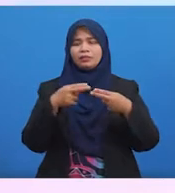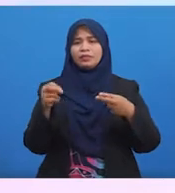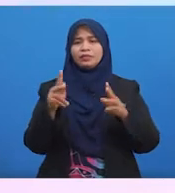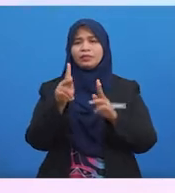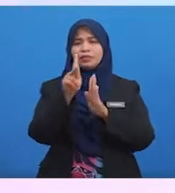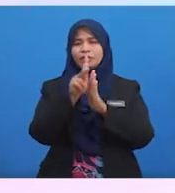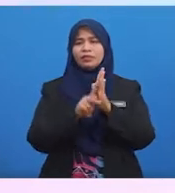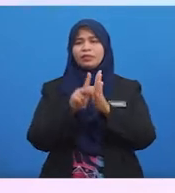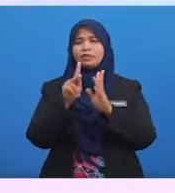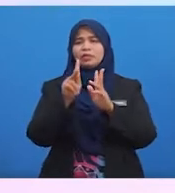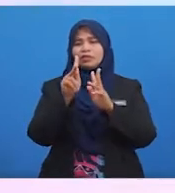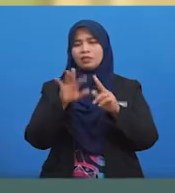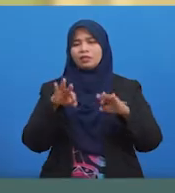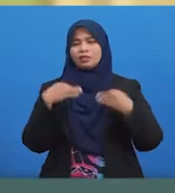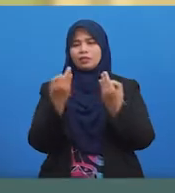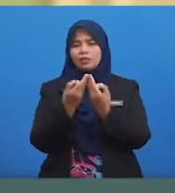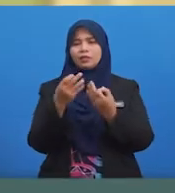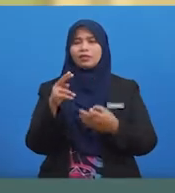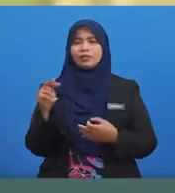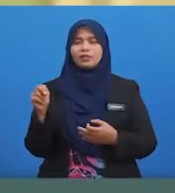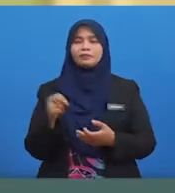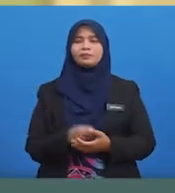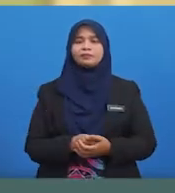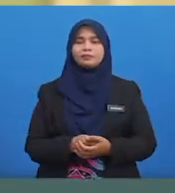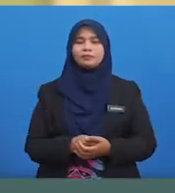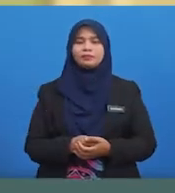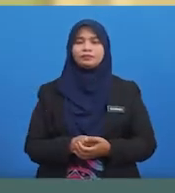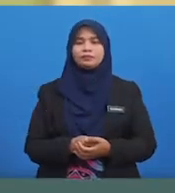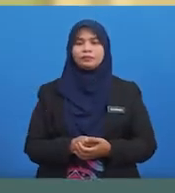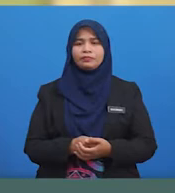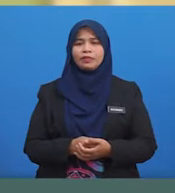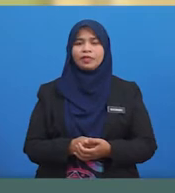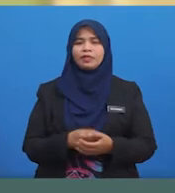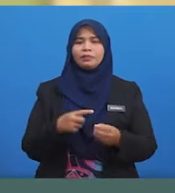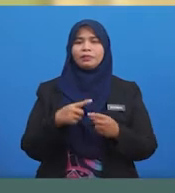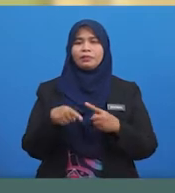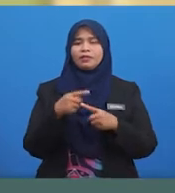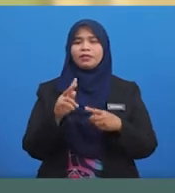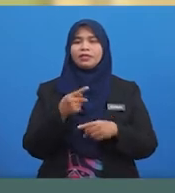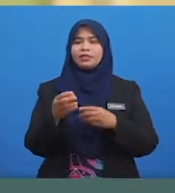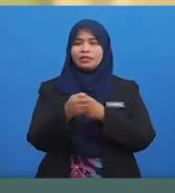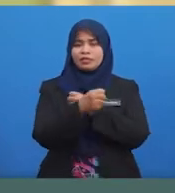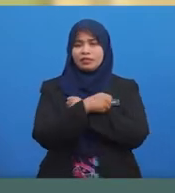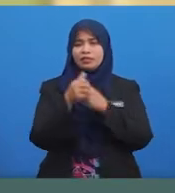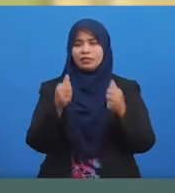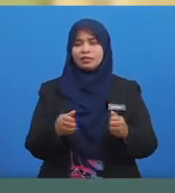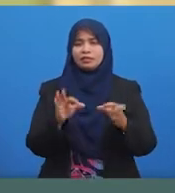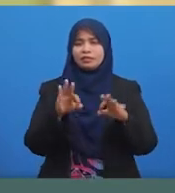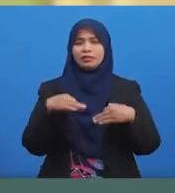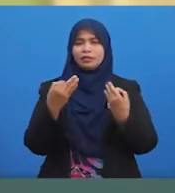kekeluargaan dia murid-murid apabila kita Nyonya Yani Khalid keluarga